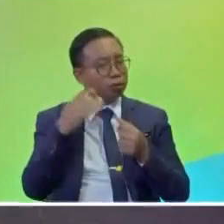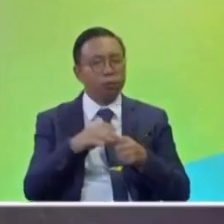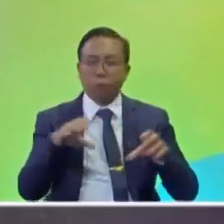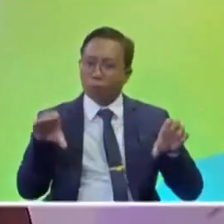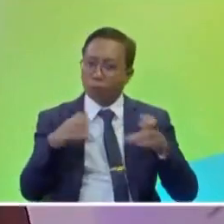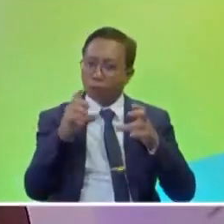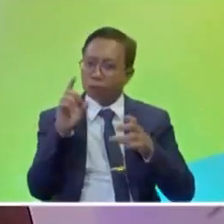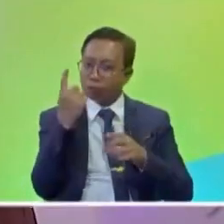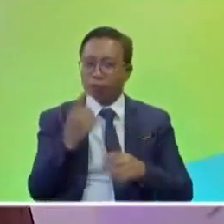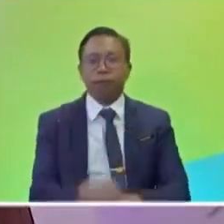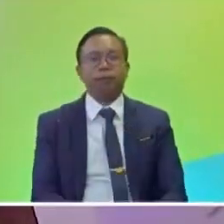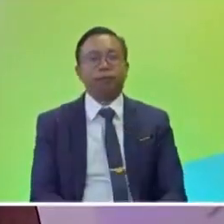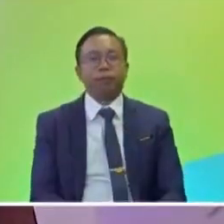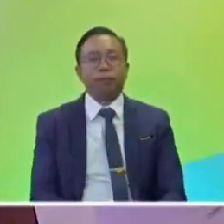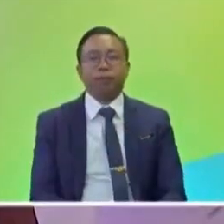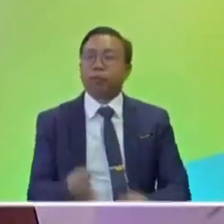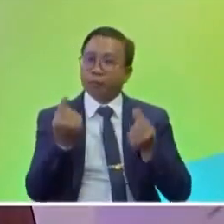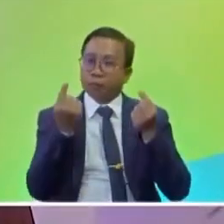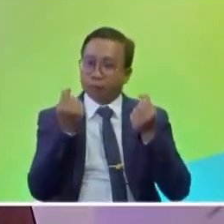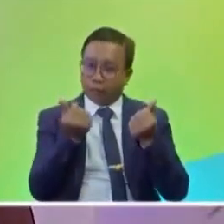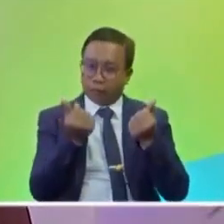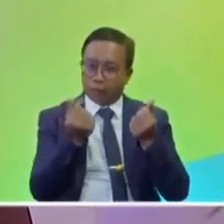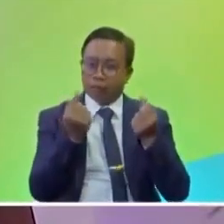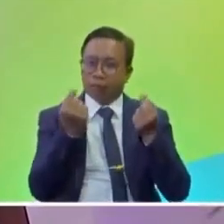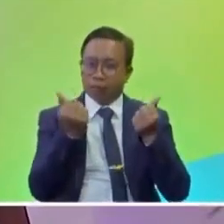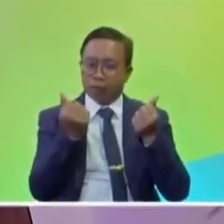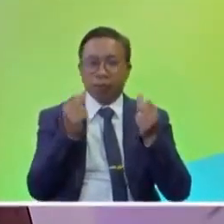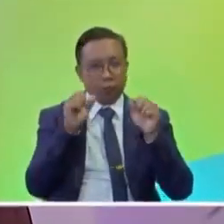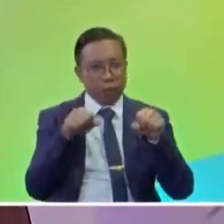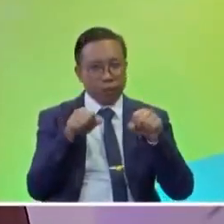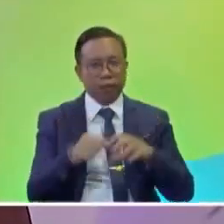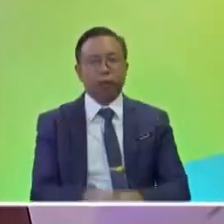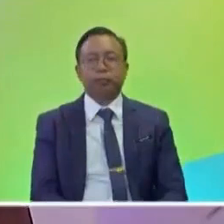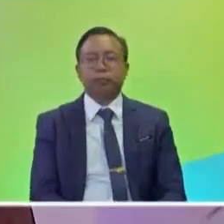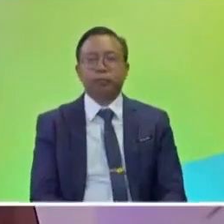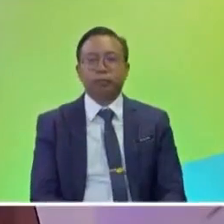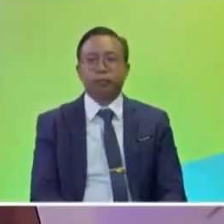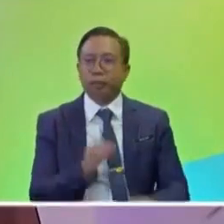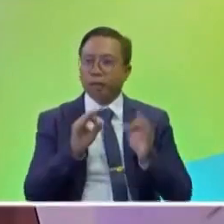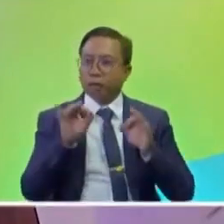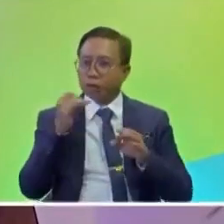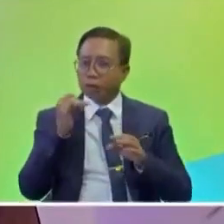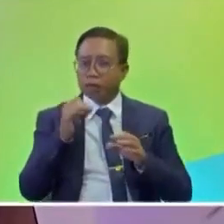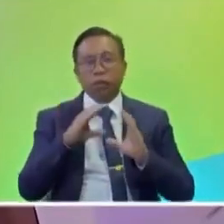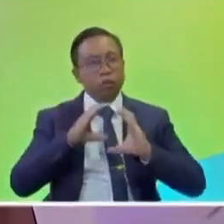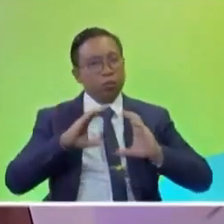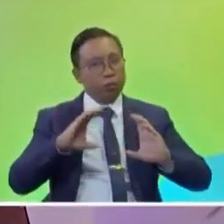je. Petik jari. Petik jari. Boleh tak? Kalau tak boleh, cuba.